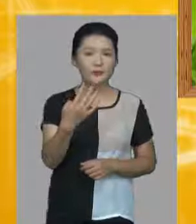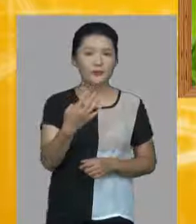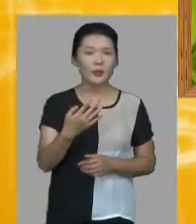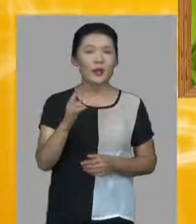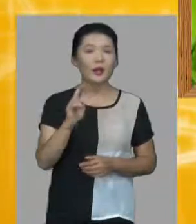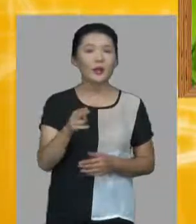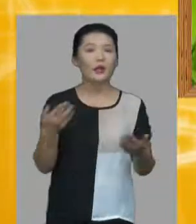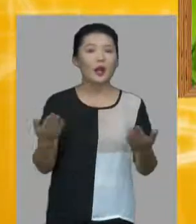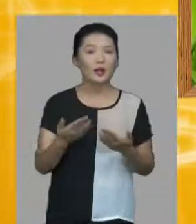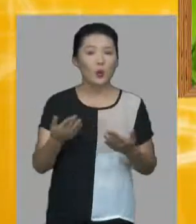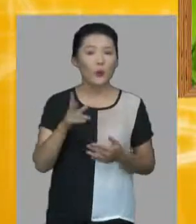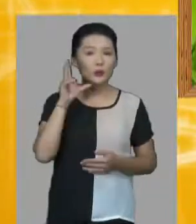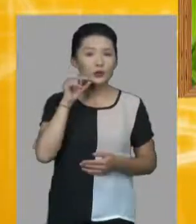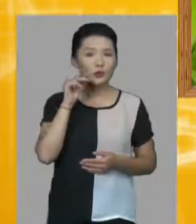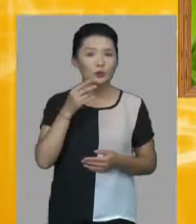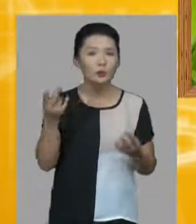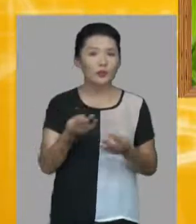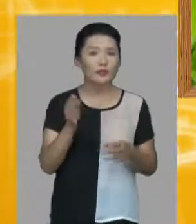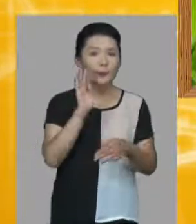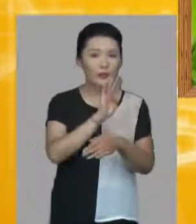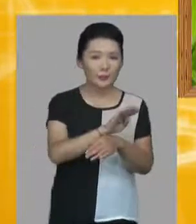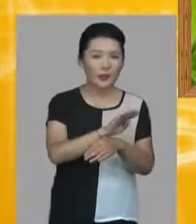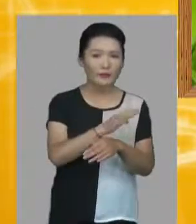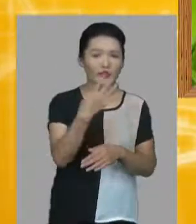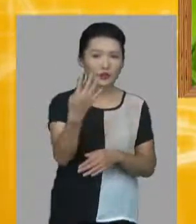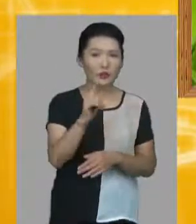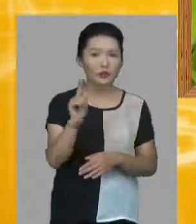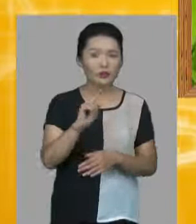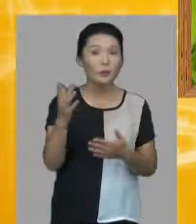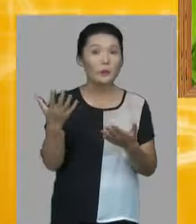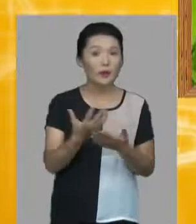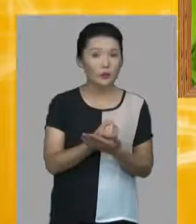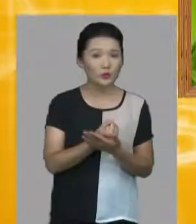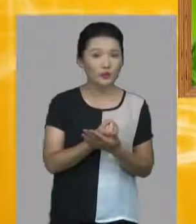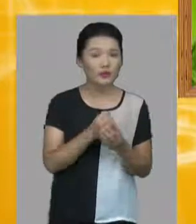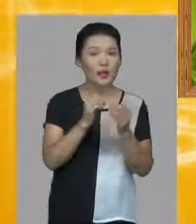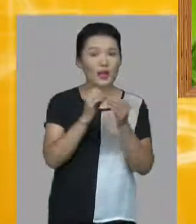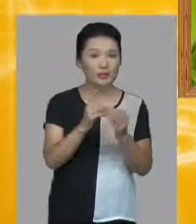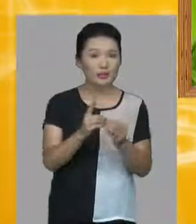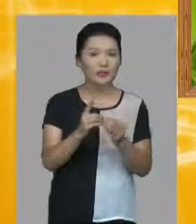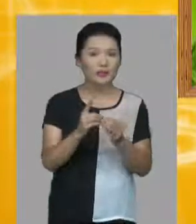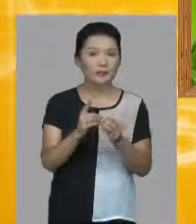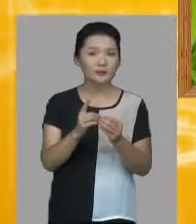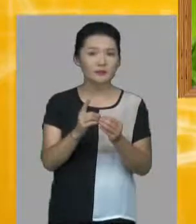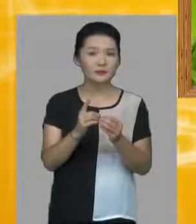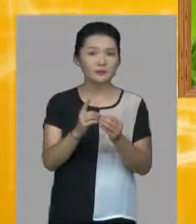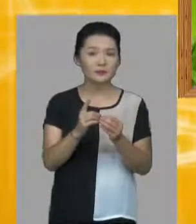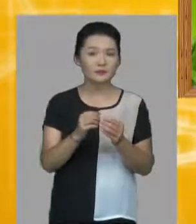Какому числу надо прибавить 4, чтобы получилось 11?